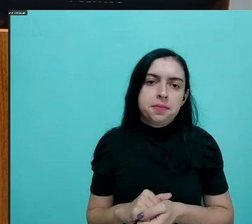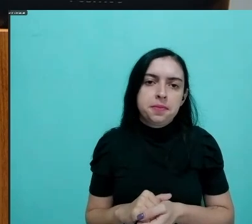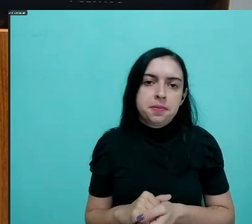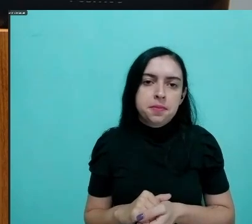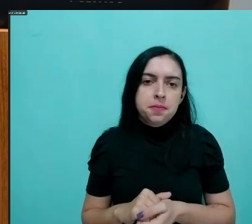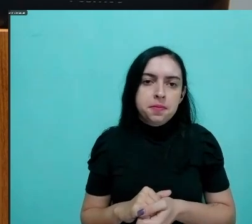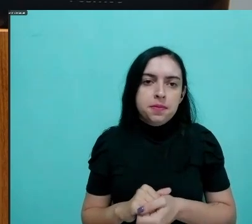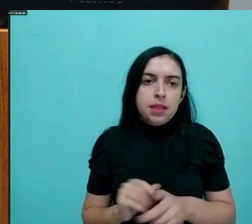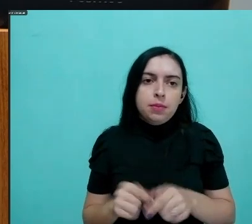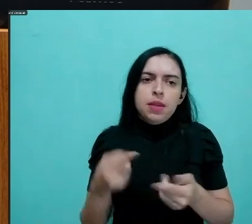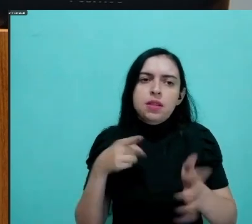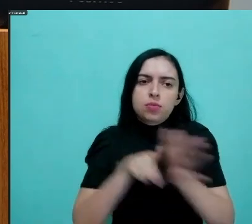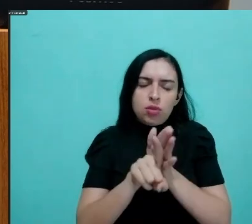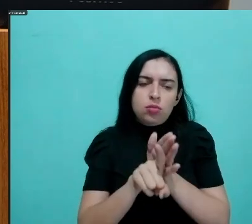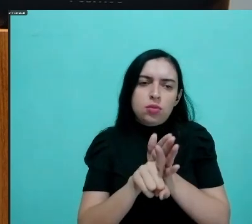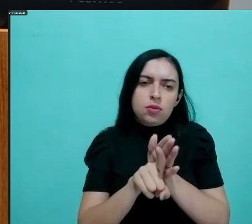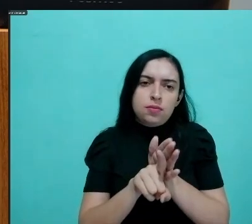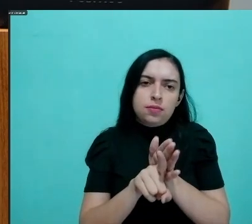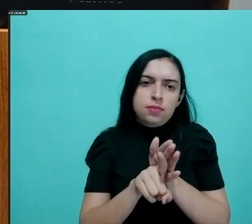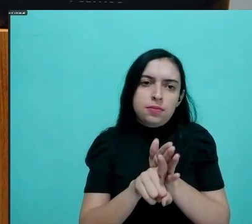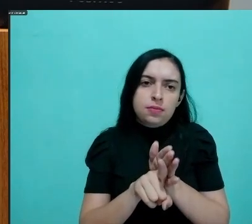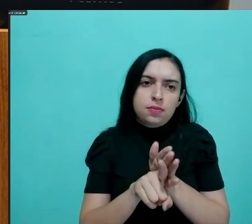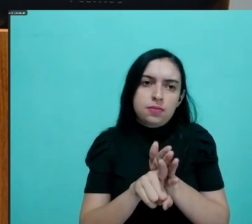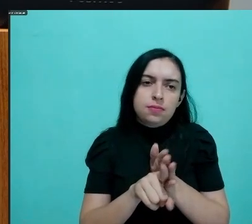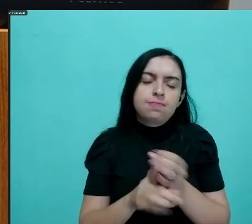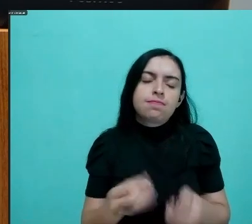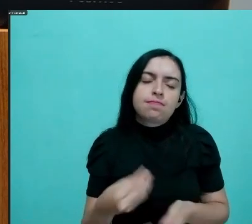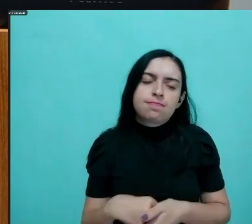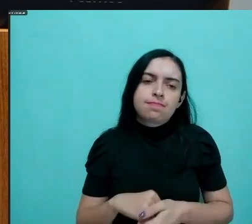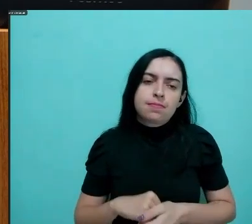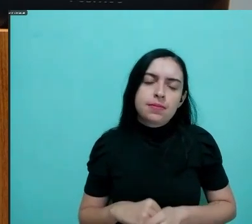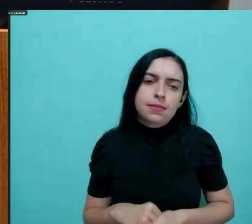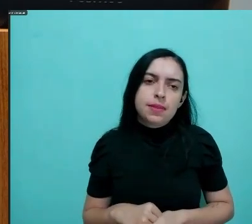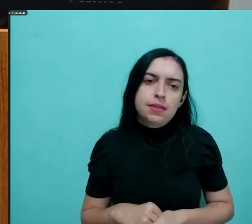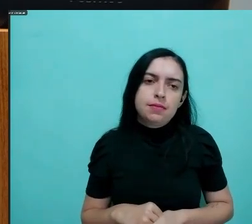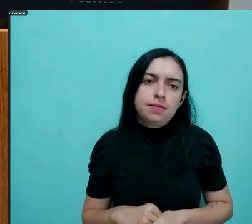Mais alguma pergunta? Pois não.